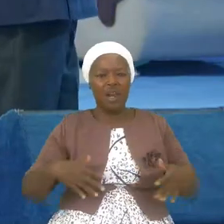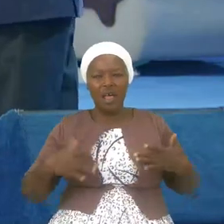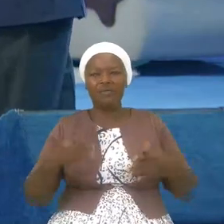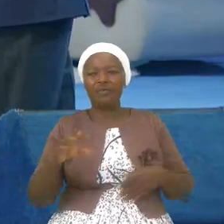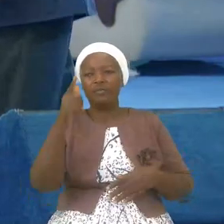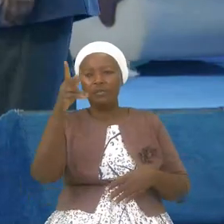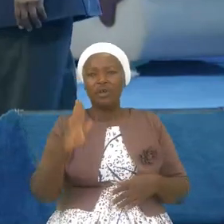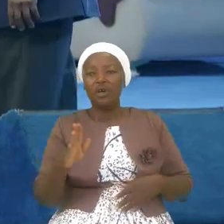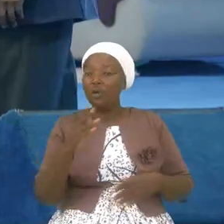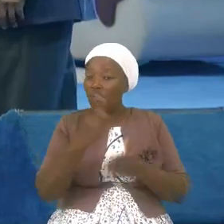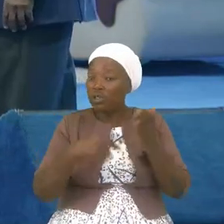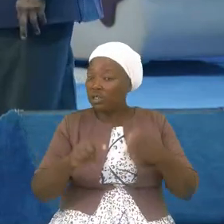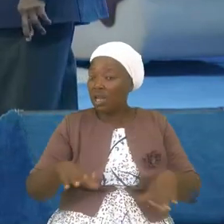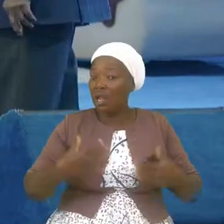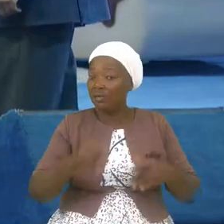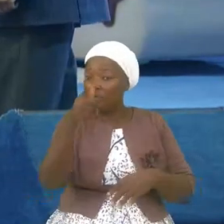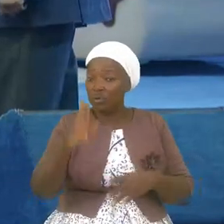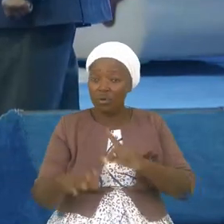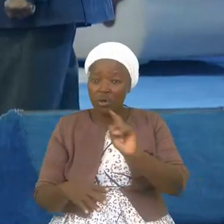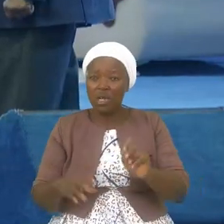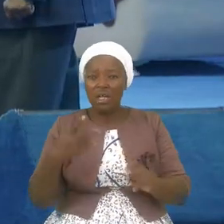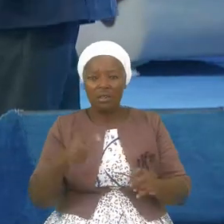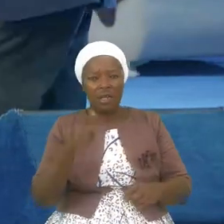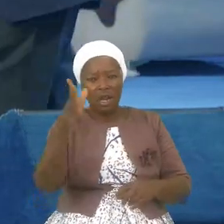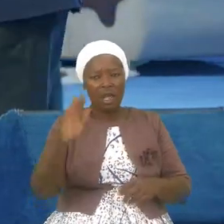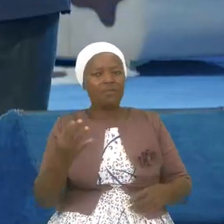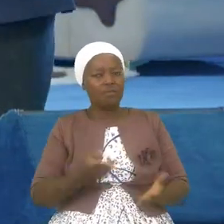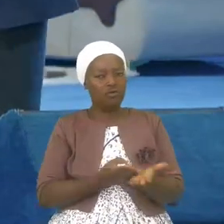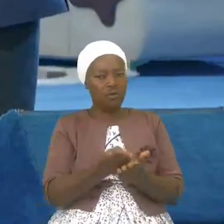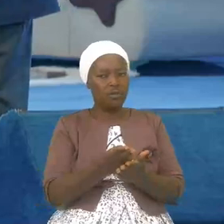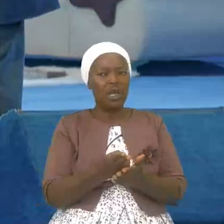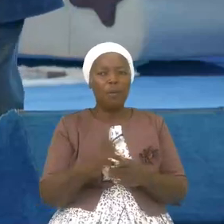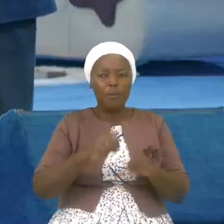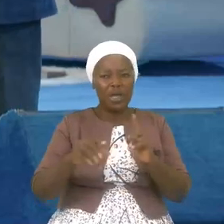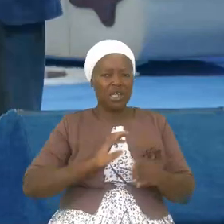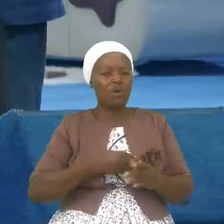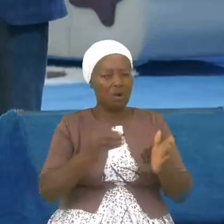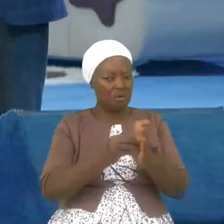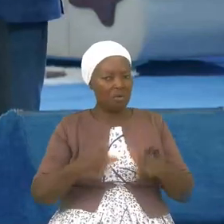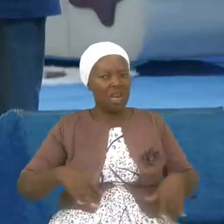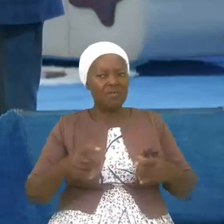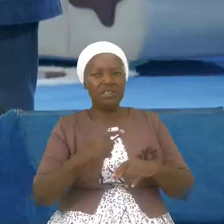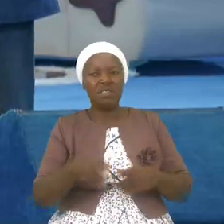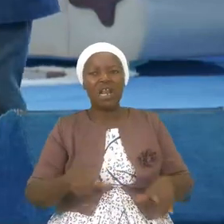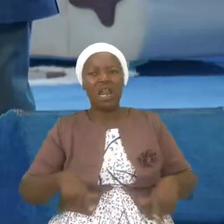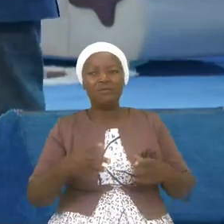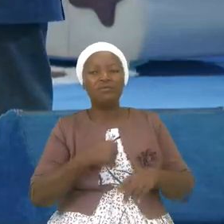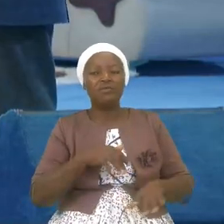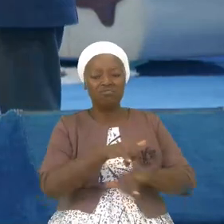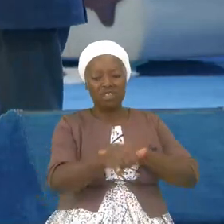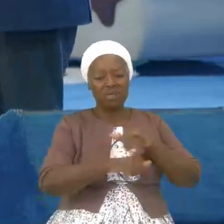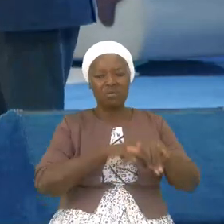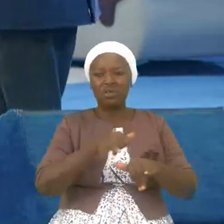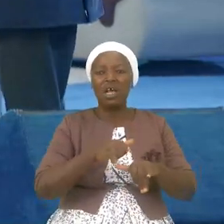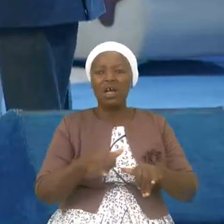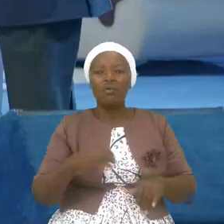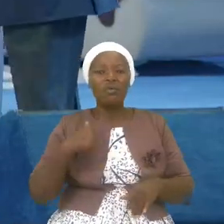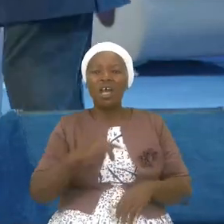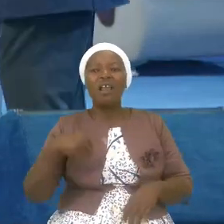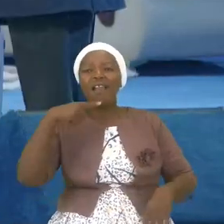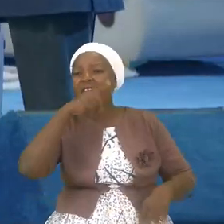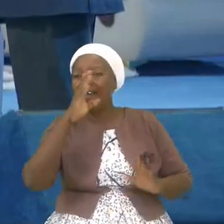à cause de l'ignorance. Quelle est la vie de Dieu? La vie de vérité. Mais non, notre vie, c'est la vie de déception, de tromperie.